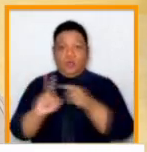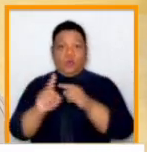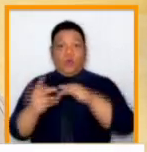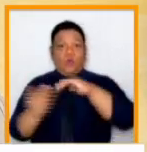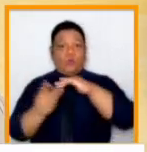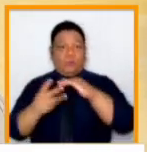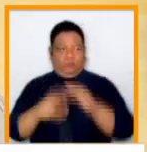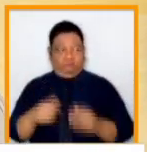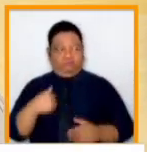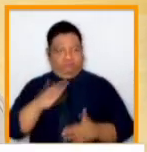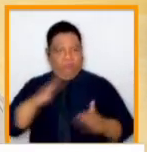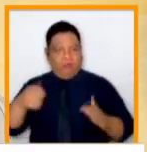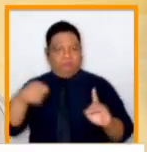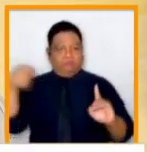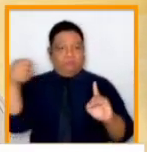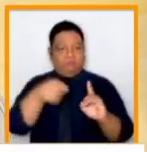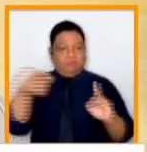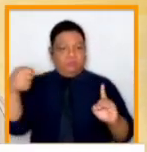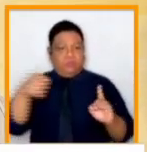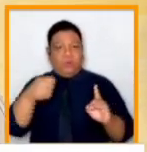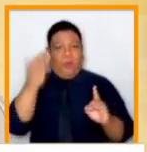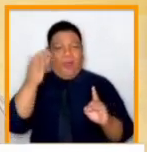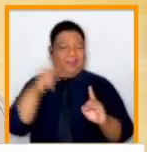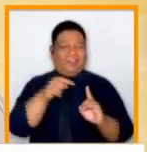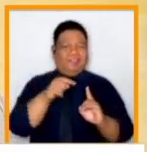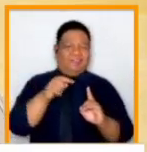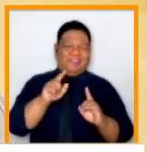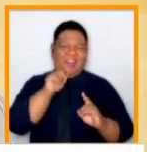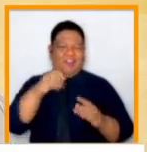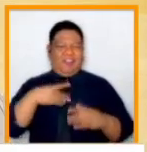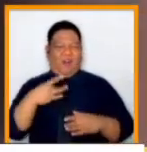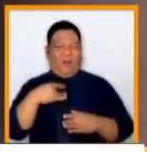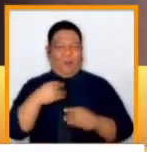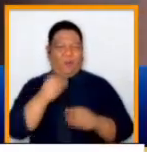Argil Relator ng GMA Regional TV 1, Mindanao.